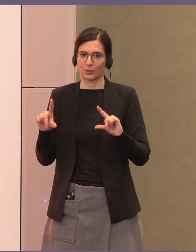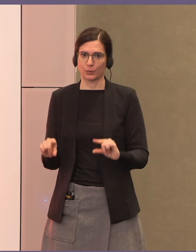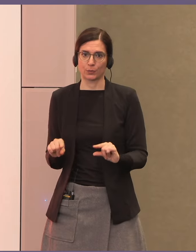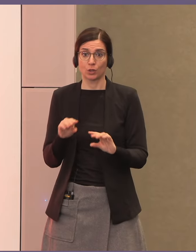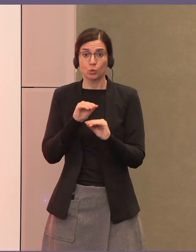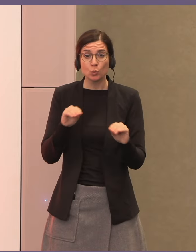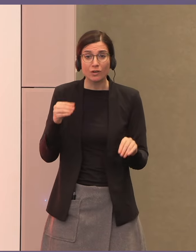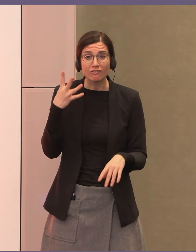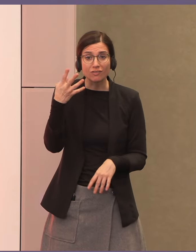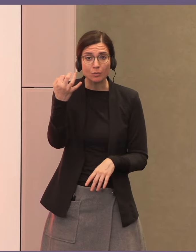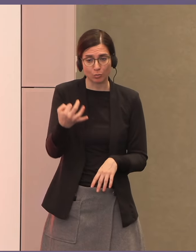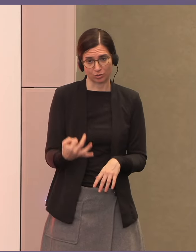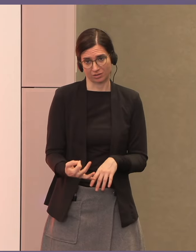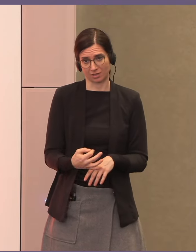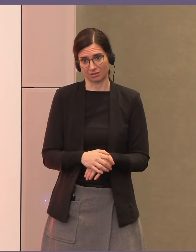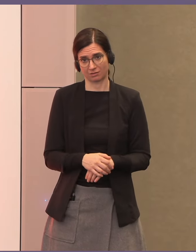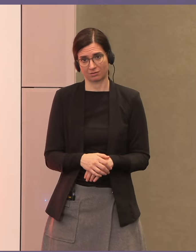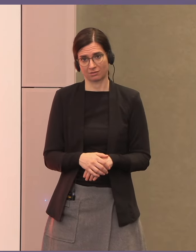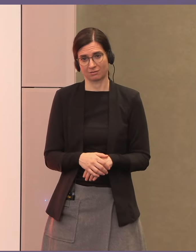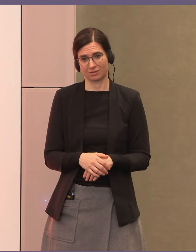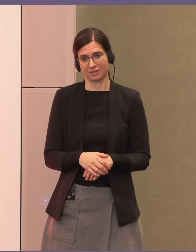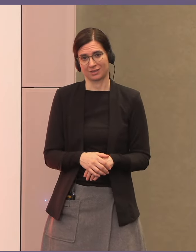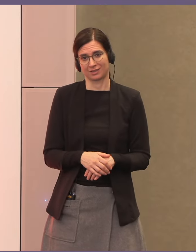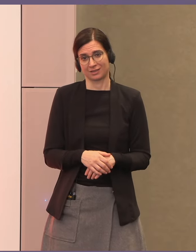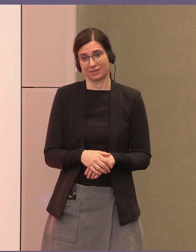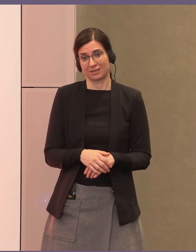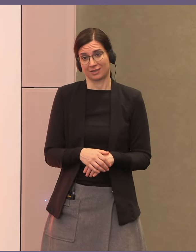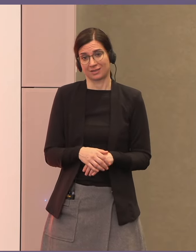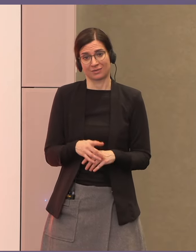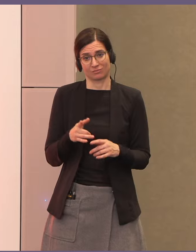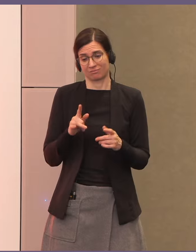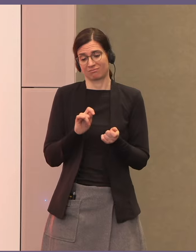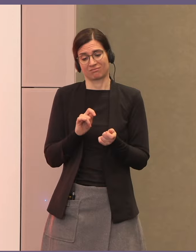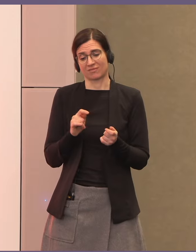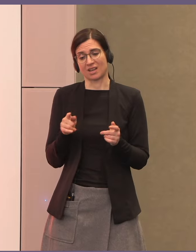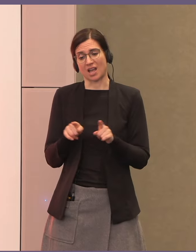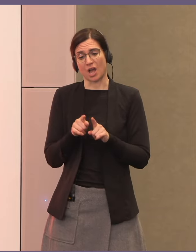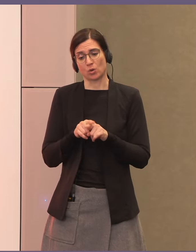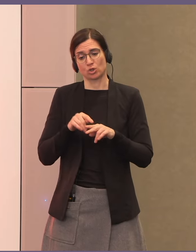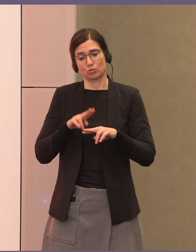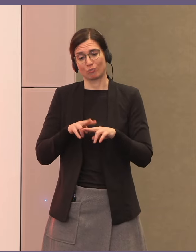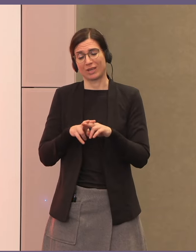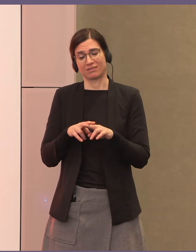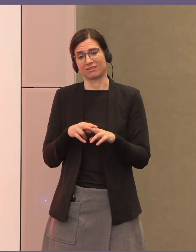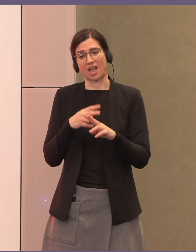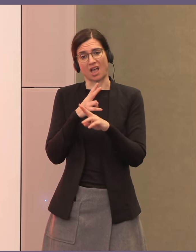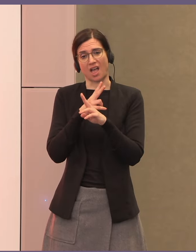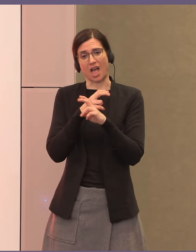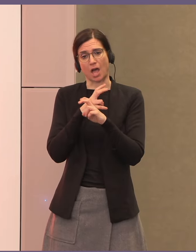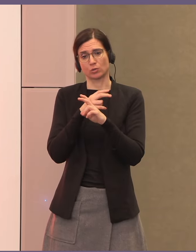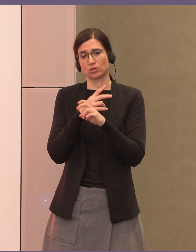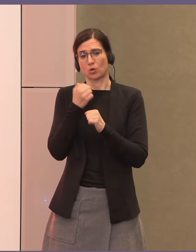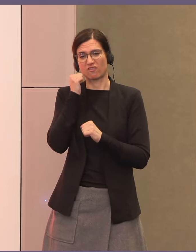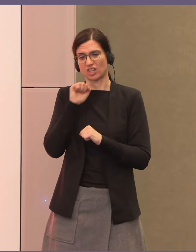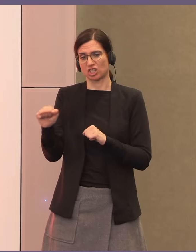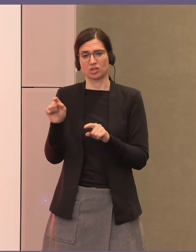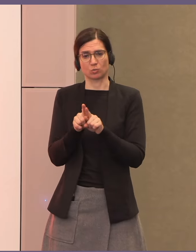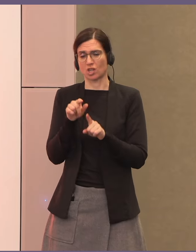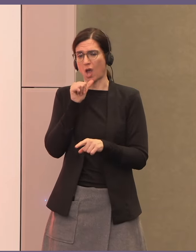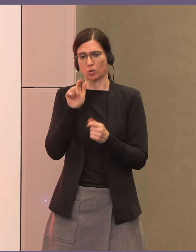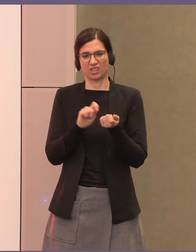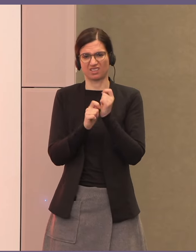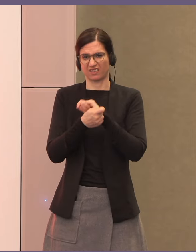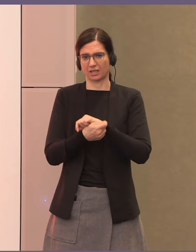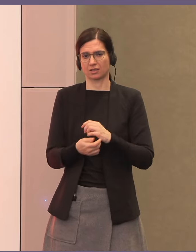nur 4 Prozent. Und ich verrate Ihnen, glaube ich, kein Geheimnis, wenn ich sage, das änderte sich auch im Austrofaschismus nicht. Und wie viele von Ihnen